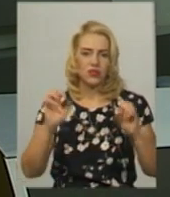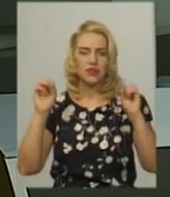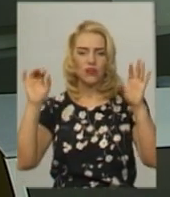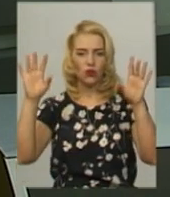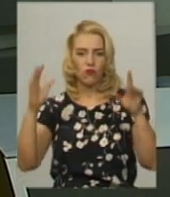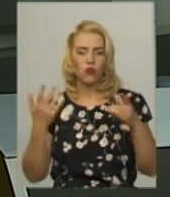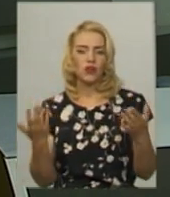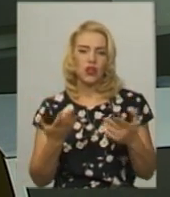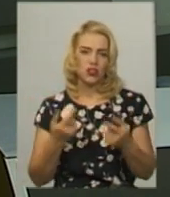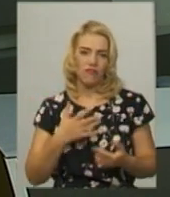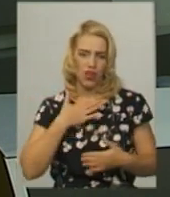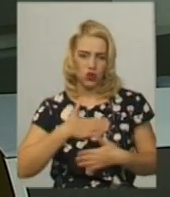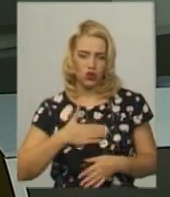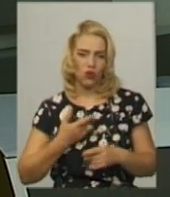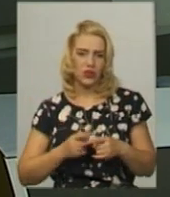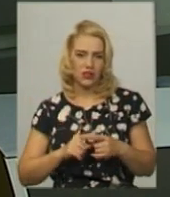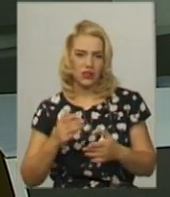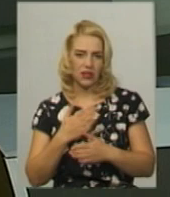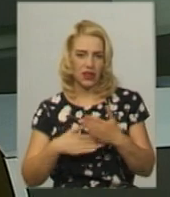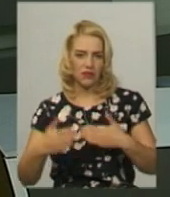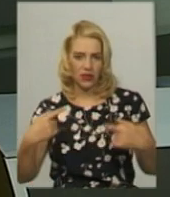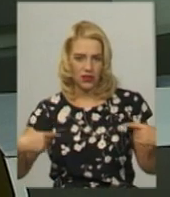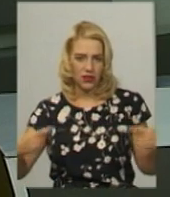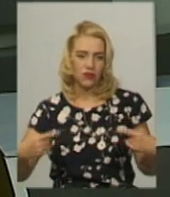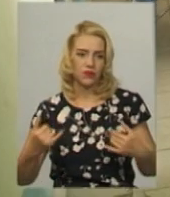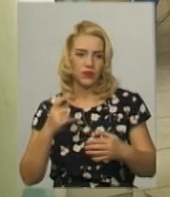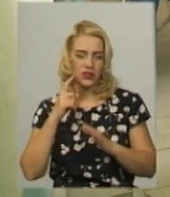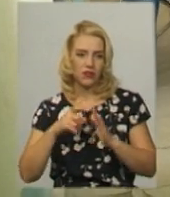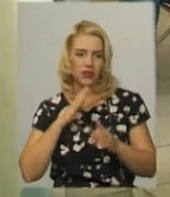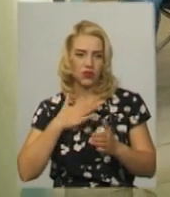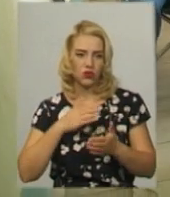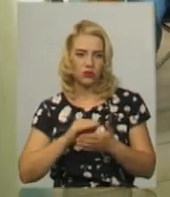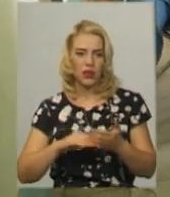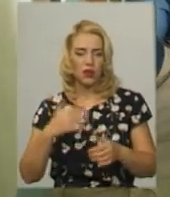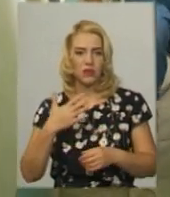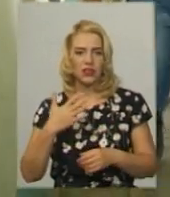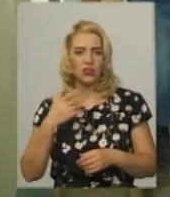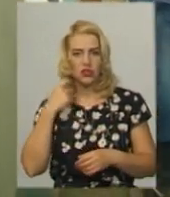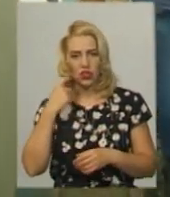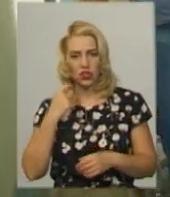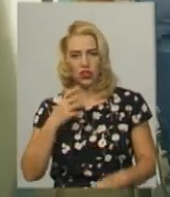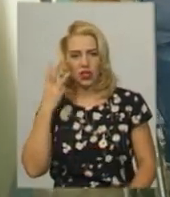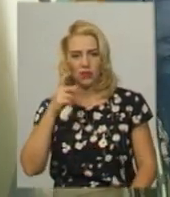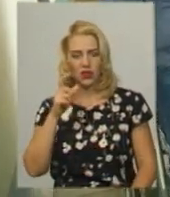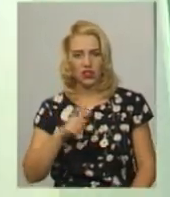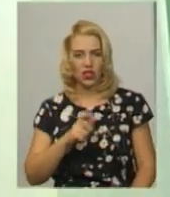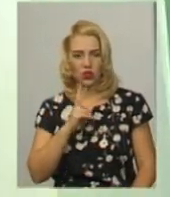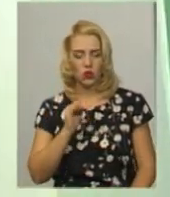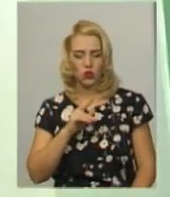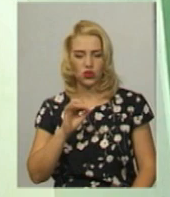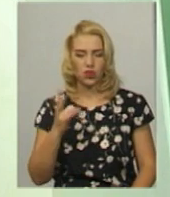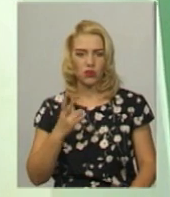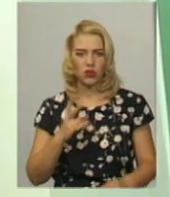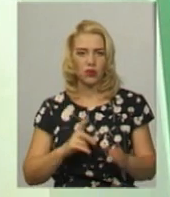жителів обласного центру, дізнавалася Тетяна Ворожцова. 50-річному хмельничанину Віктору Кучеру, щоб вийти з дому,